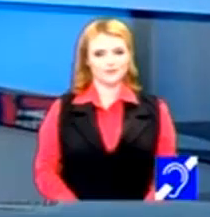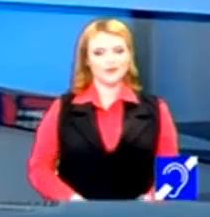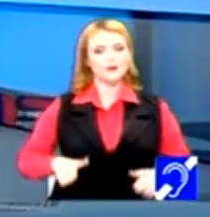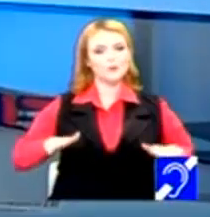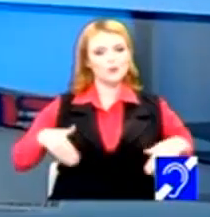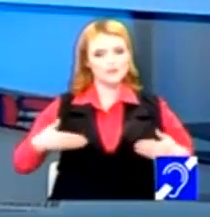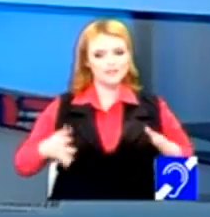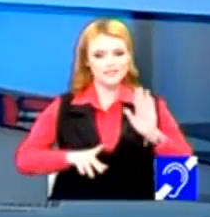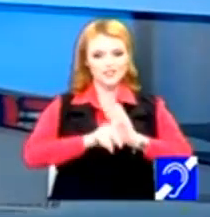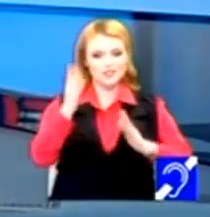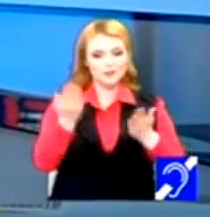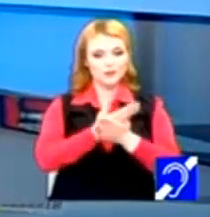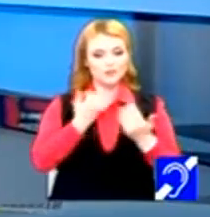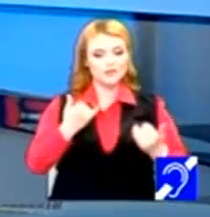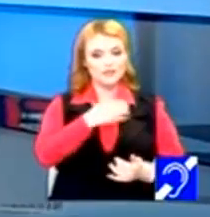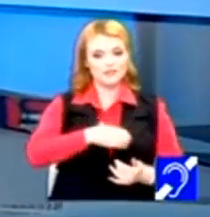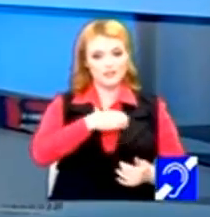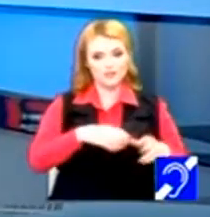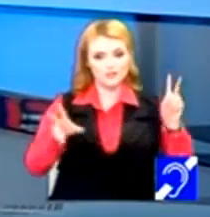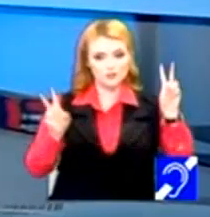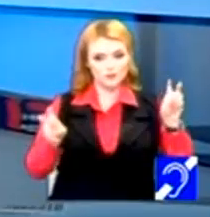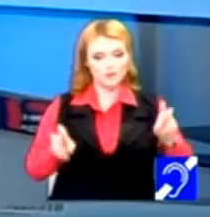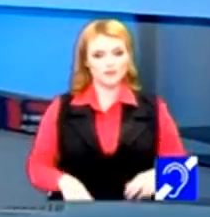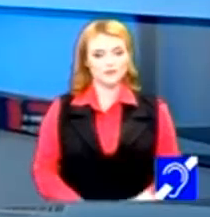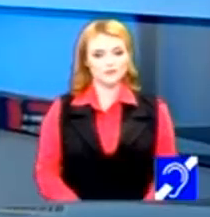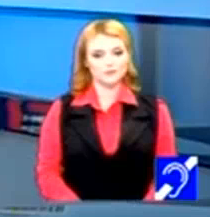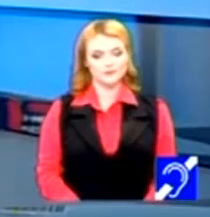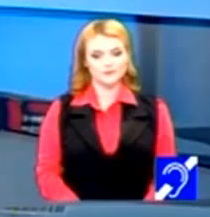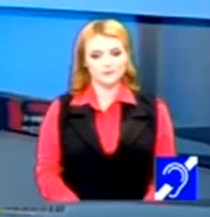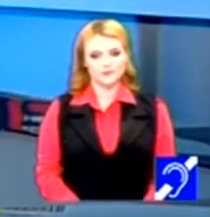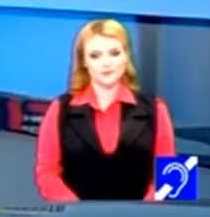Bună seara și bine v-am găsit la Telejurnal. Iată principalele subiecte.